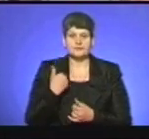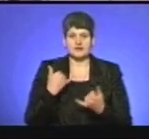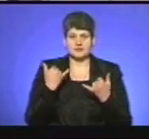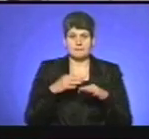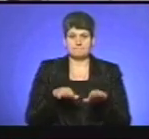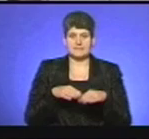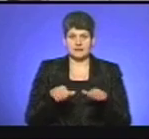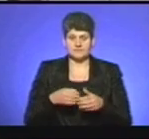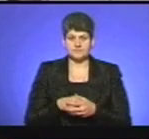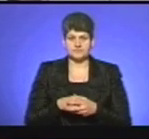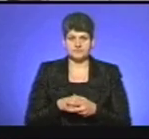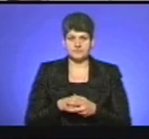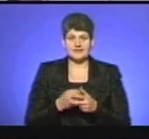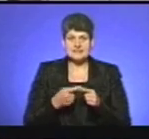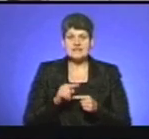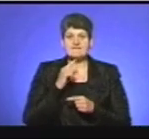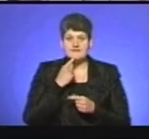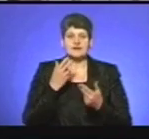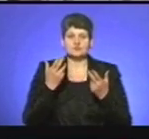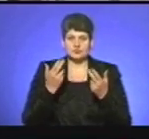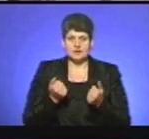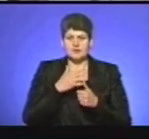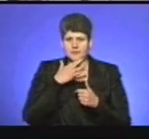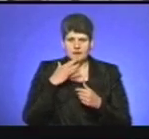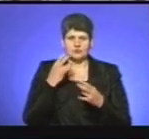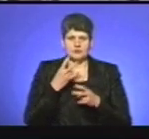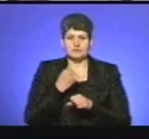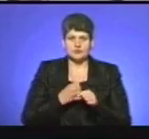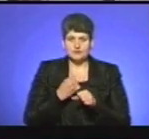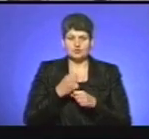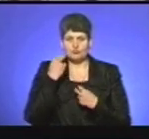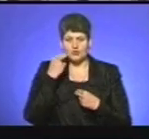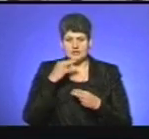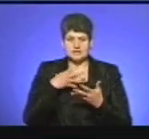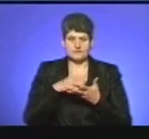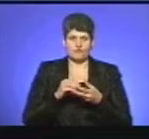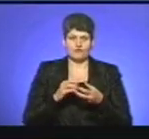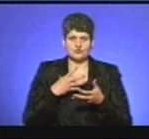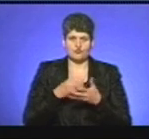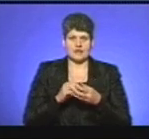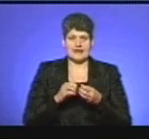плив, да? Це важко, да. Багато треба працювати, щоб покращувати свої результати.